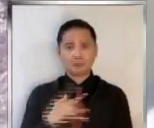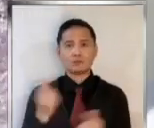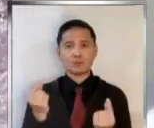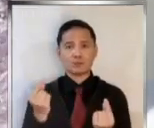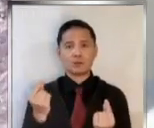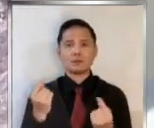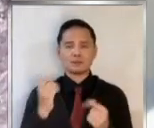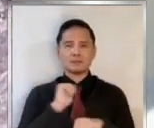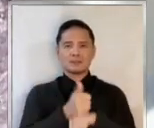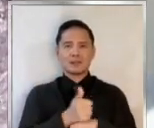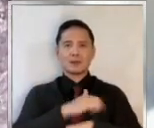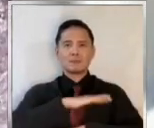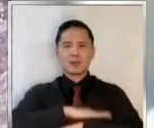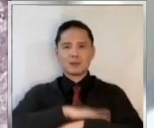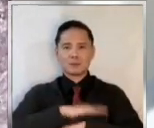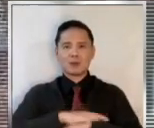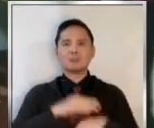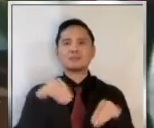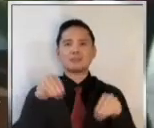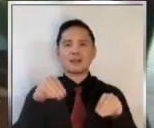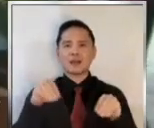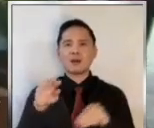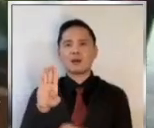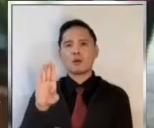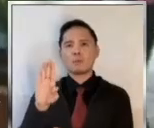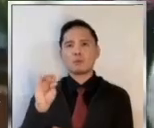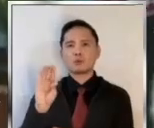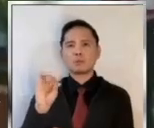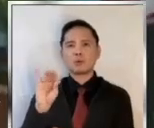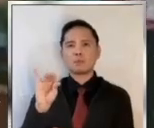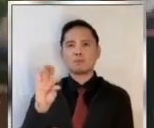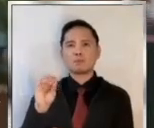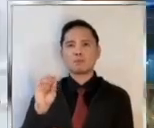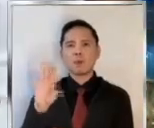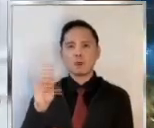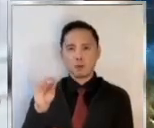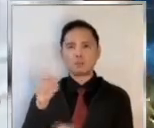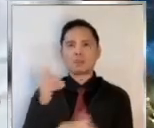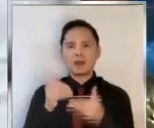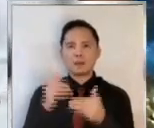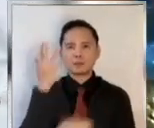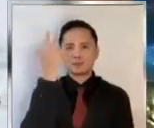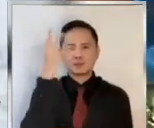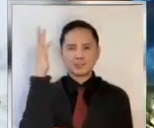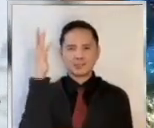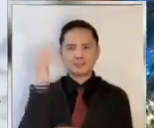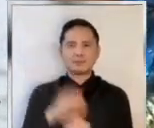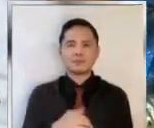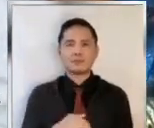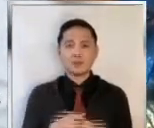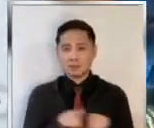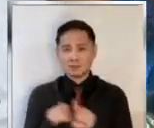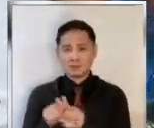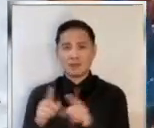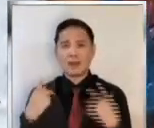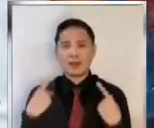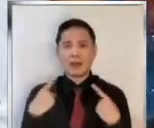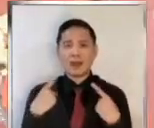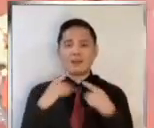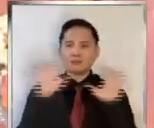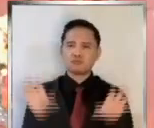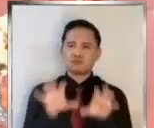puto bombong sa palibot ng giant Christmas tree. Ang ilang residente rito, nagsimula na ring maglagay ng Christmas decor sa kanilang